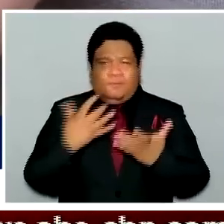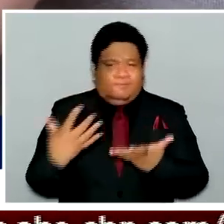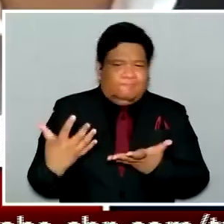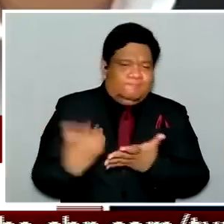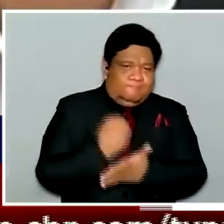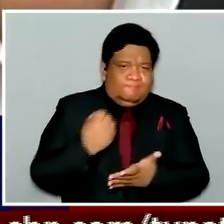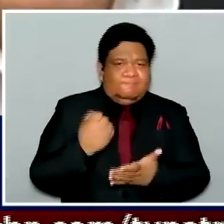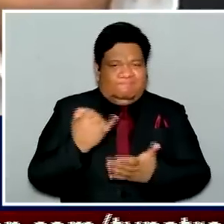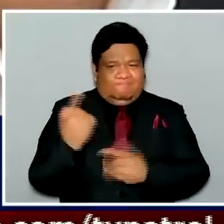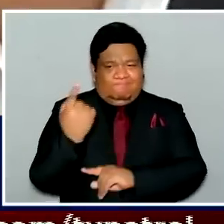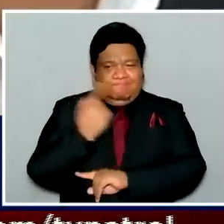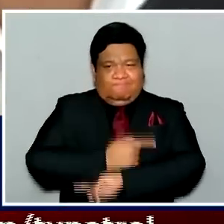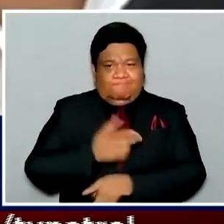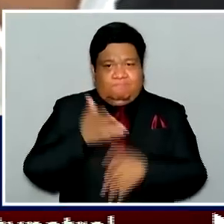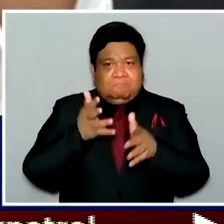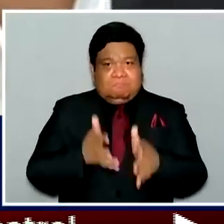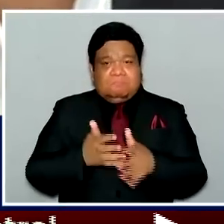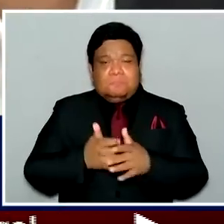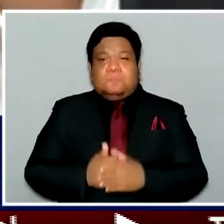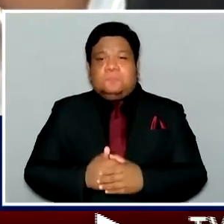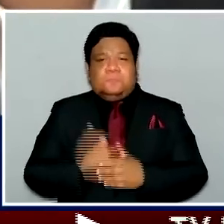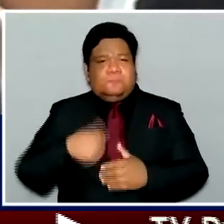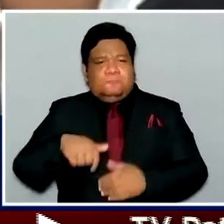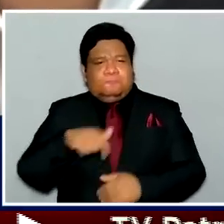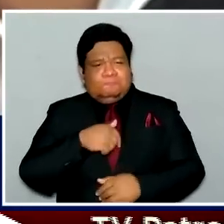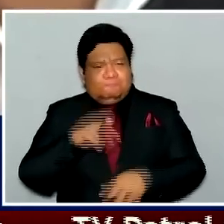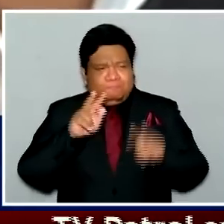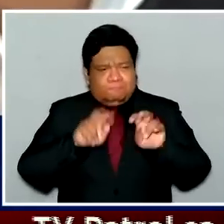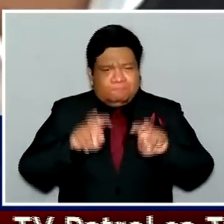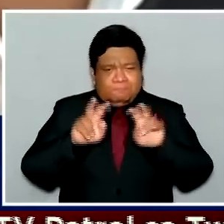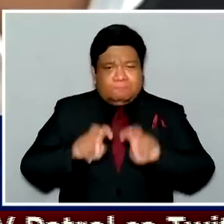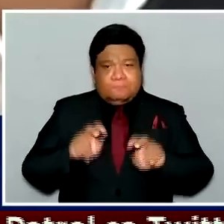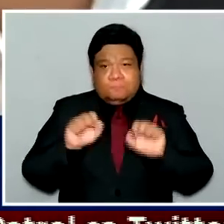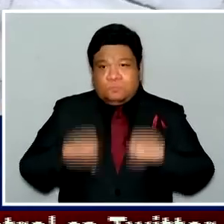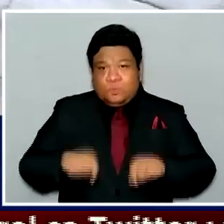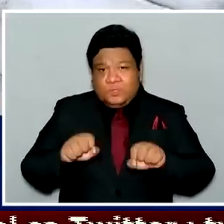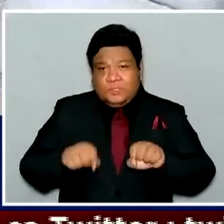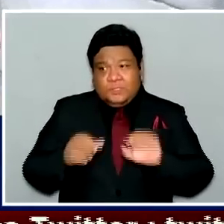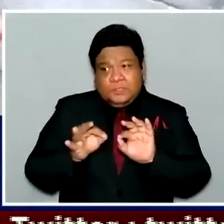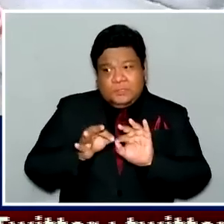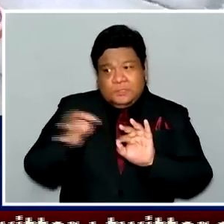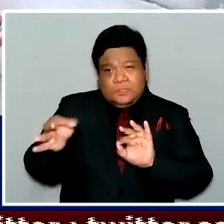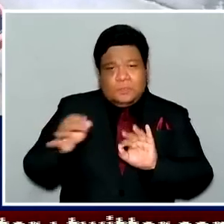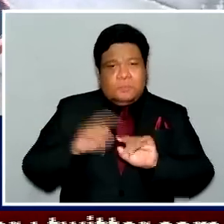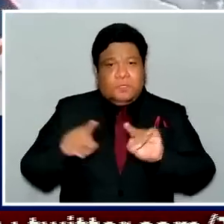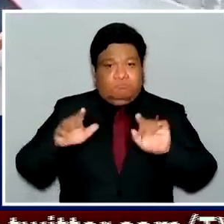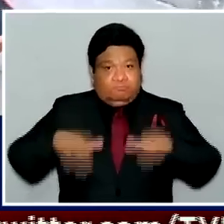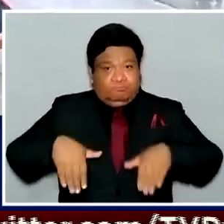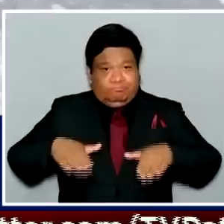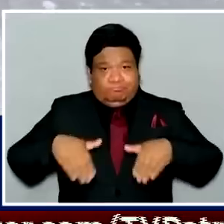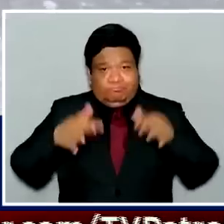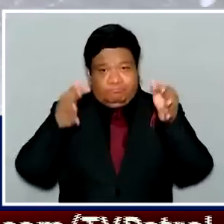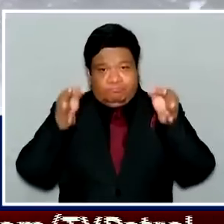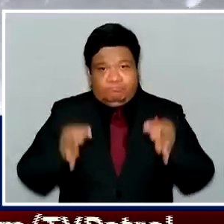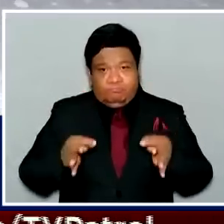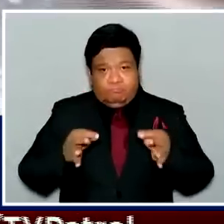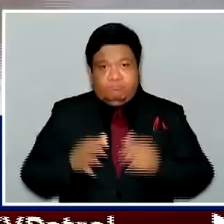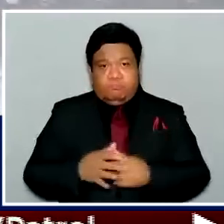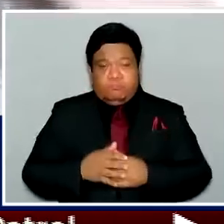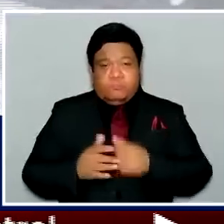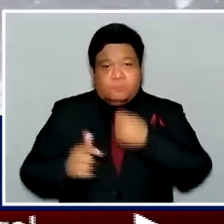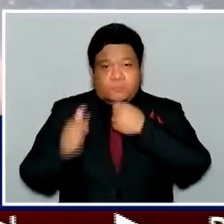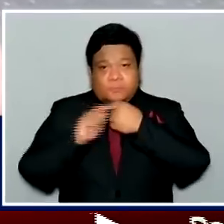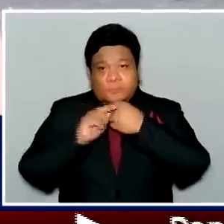deadline. Pinag-aaralan natin yung possibility of an extension but we haven't decided yet. Pag nagpa-extend anya ngayon, posibleng